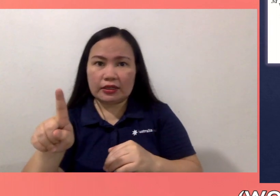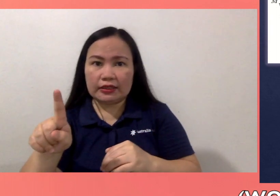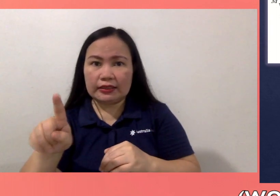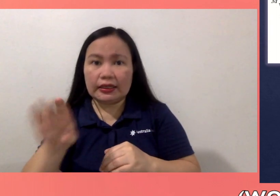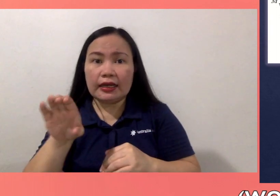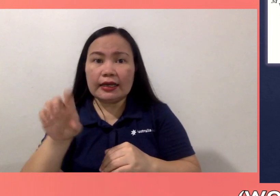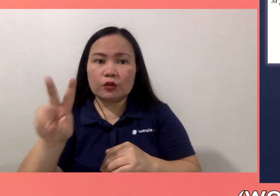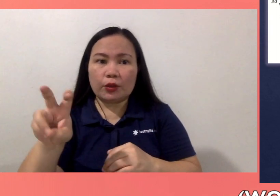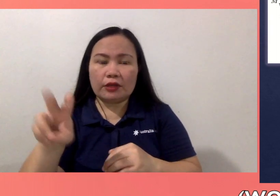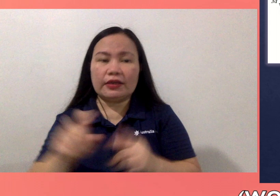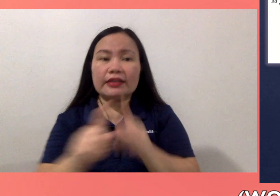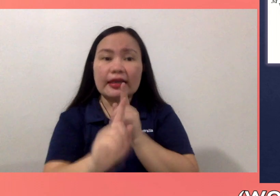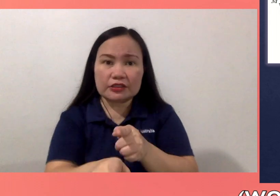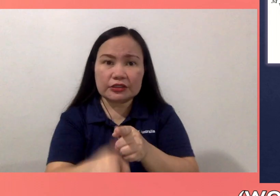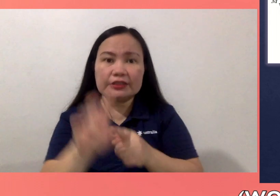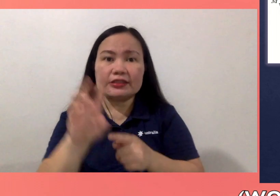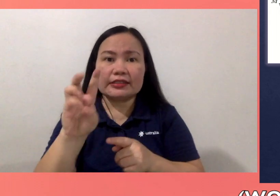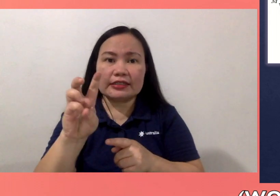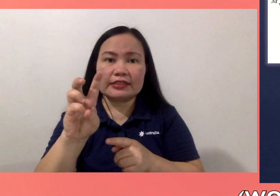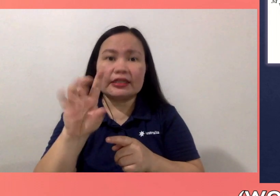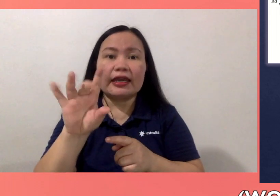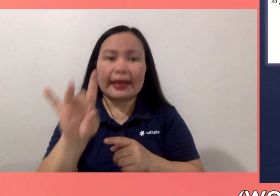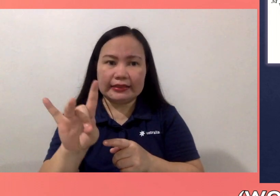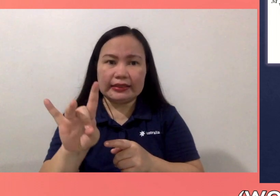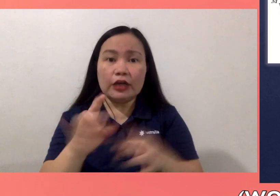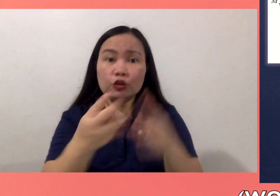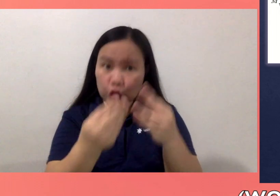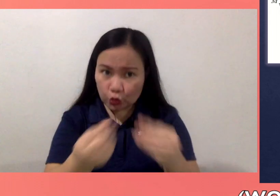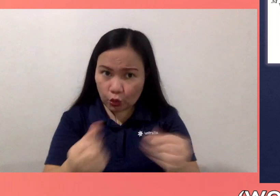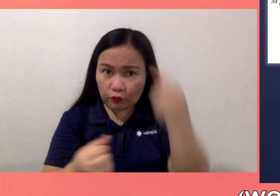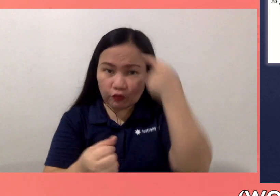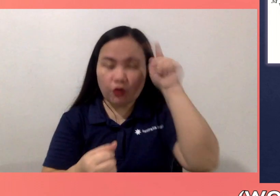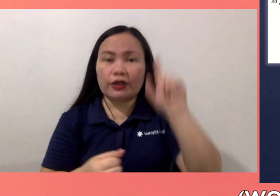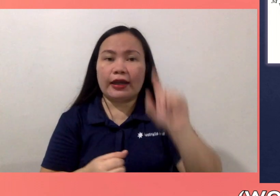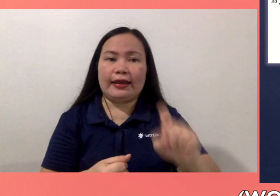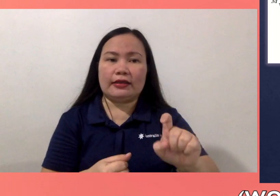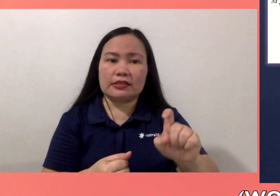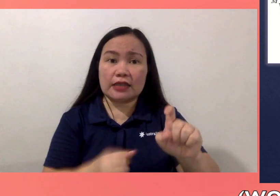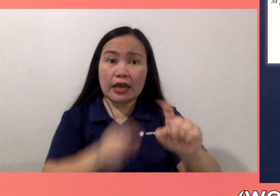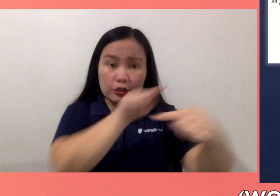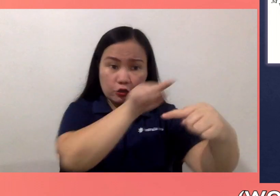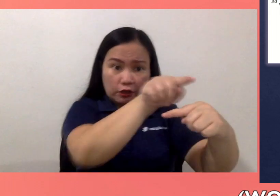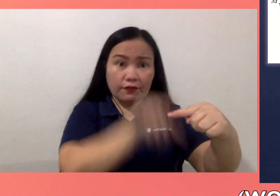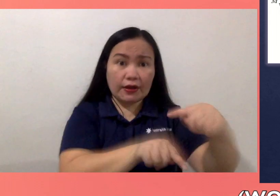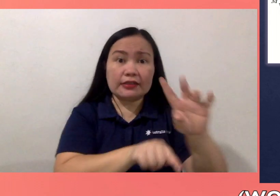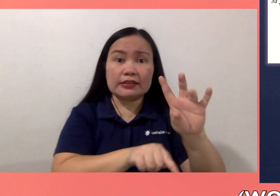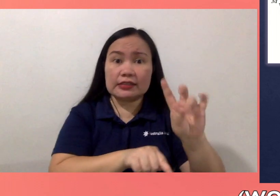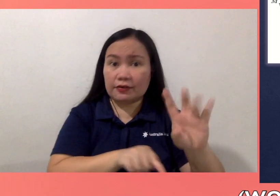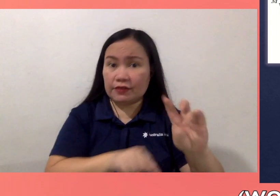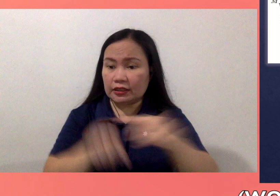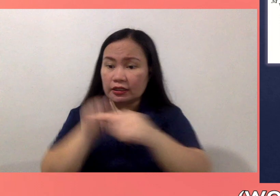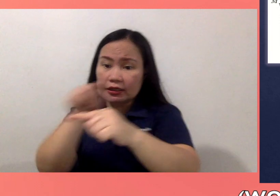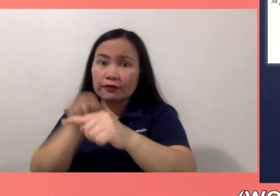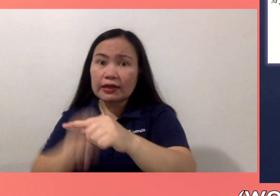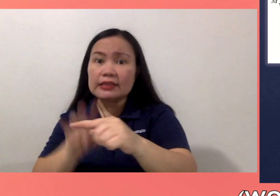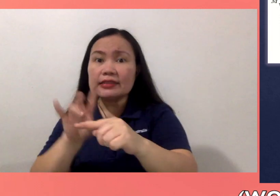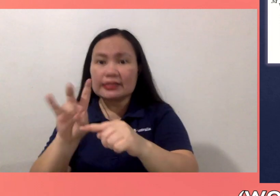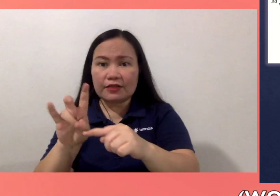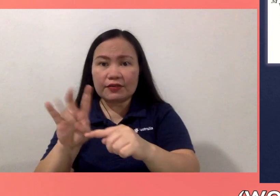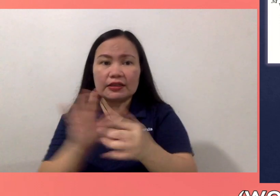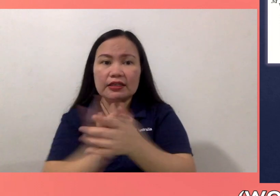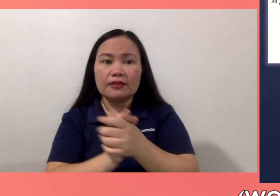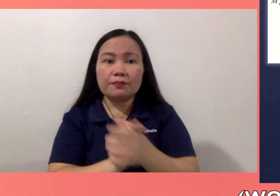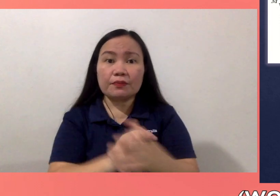And the answer is 68. So, to solve the value of x, so divide natin both equation by